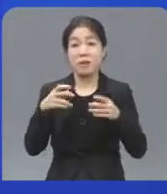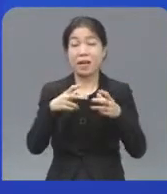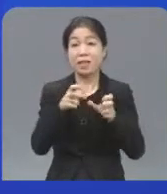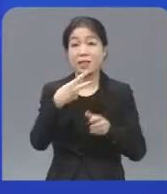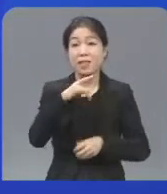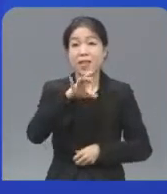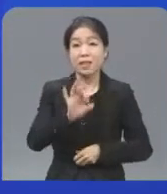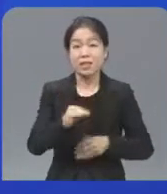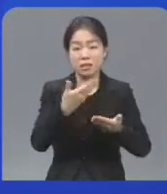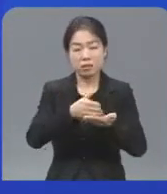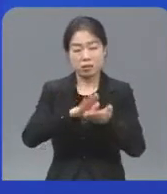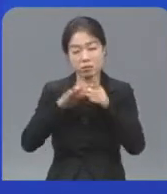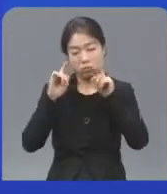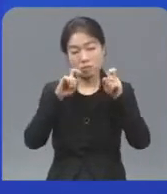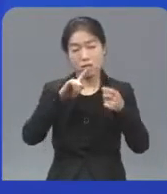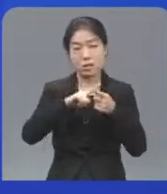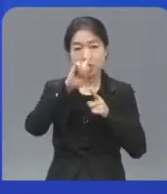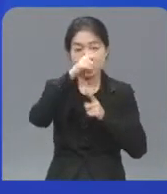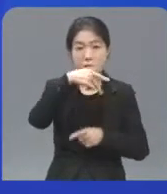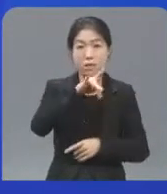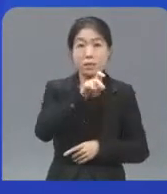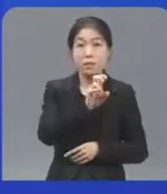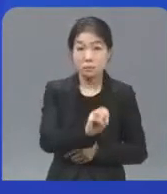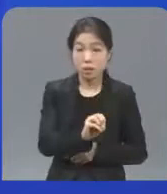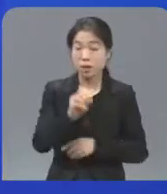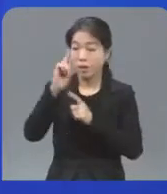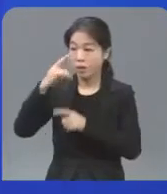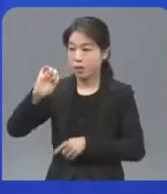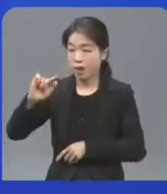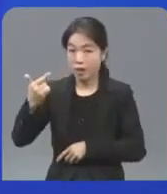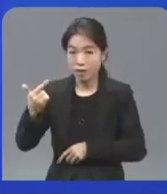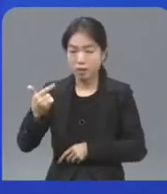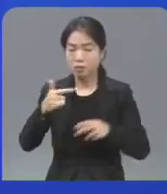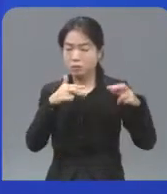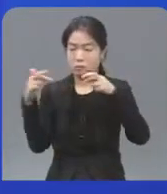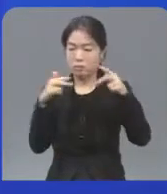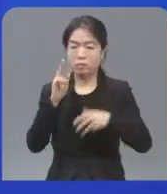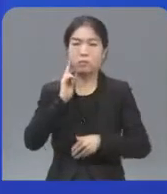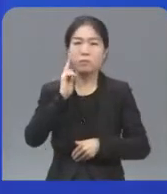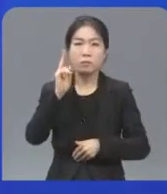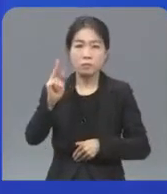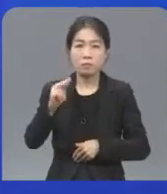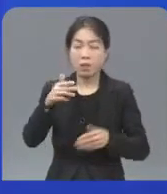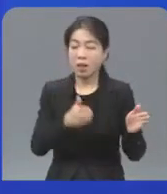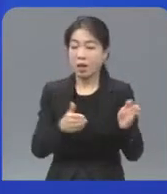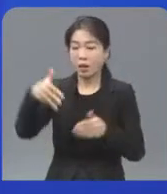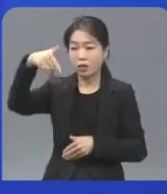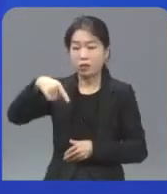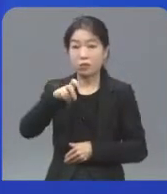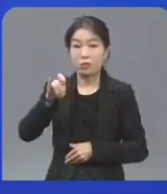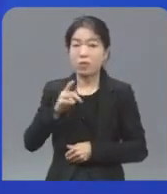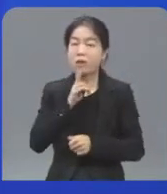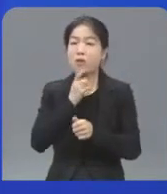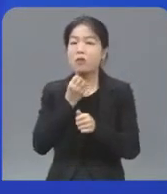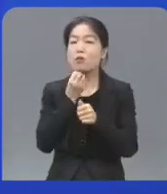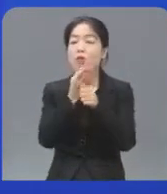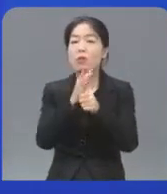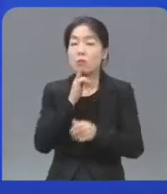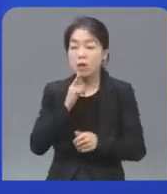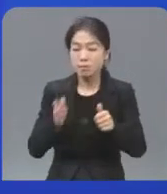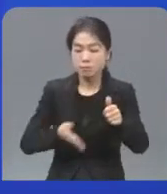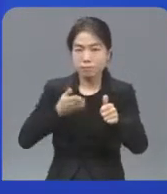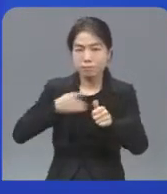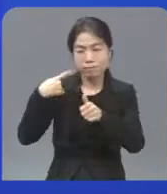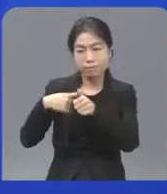대장 지구 개발의 흙을 두고 이제 명 이낙연 후보 간의 치열한 공방이 오갔고 줌의 후보는 고발 사주 의혹 관련 비판에 대해